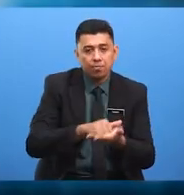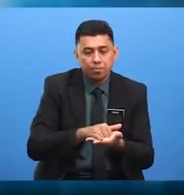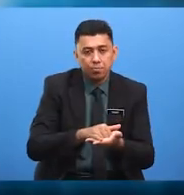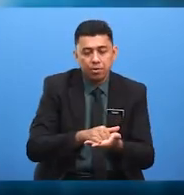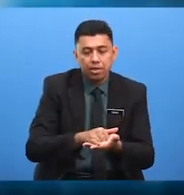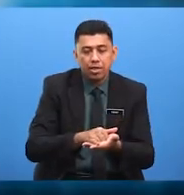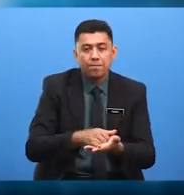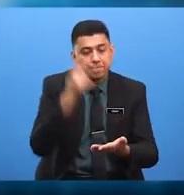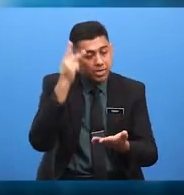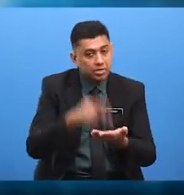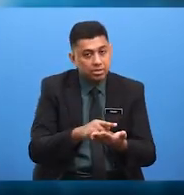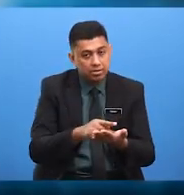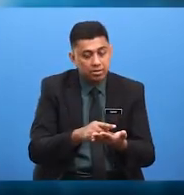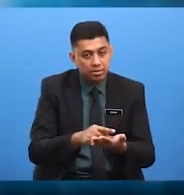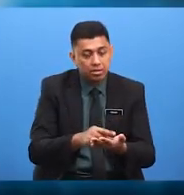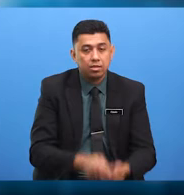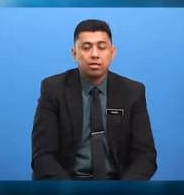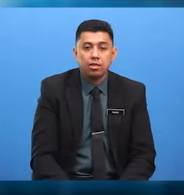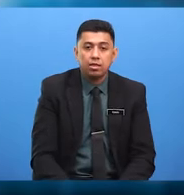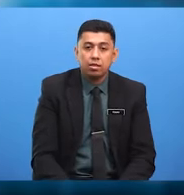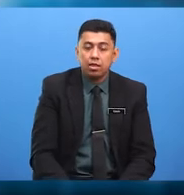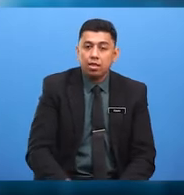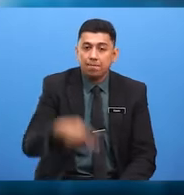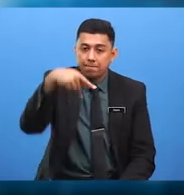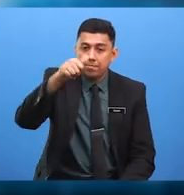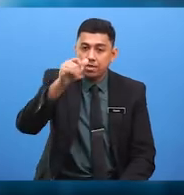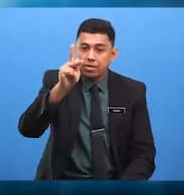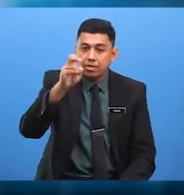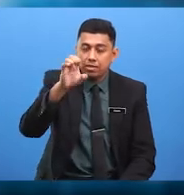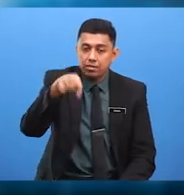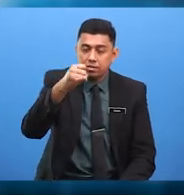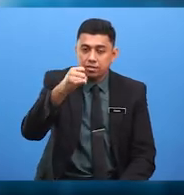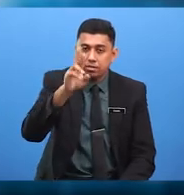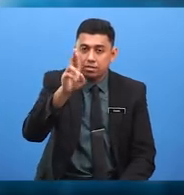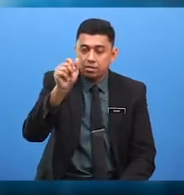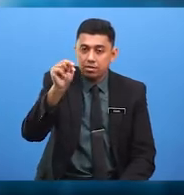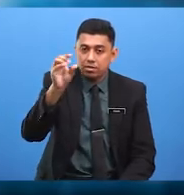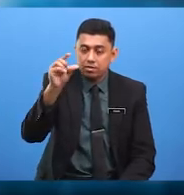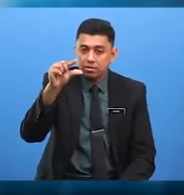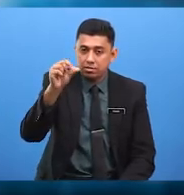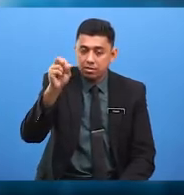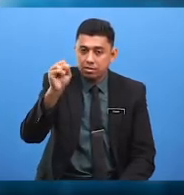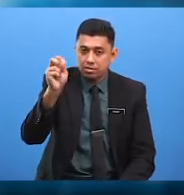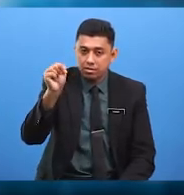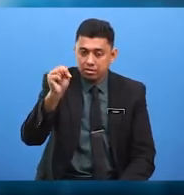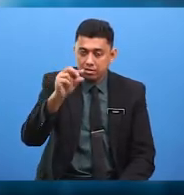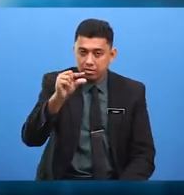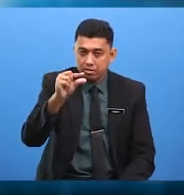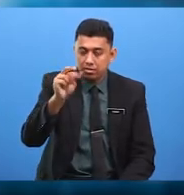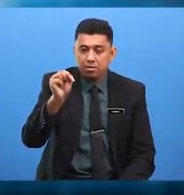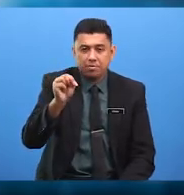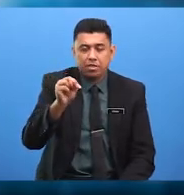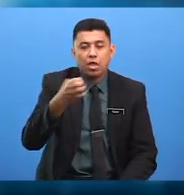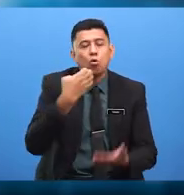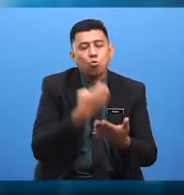telah memperkenalkan PKS PKS ransangan ekonomi seperti PKC prihatin dan prihatin GGS